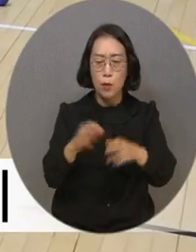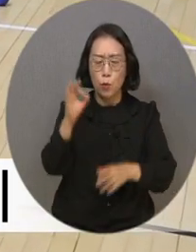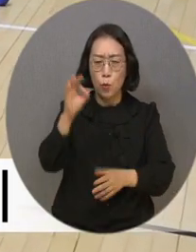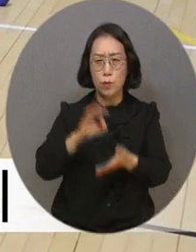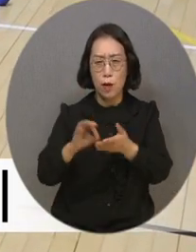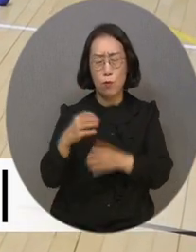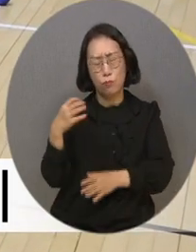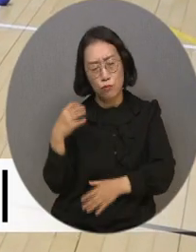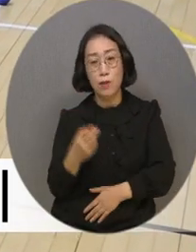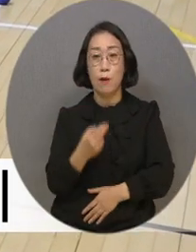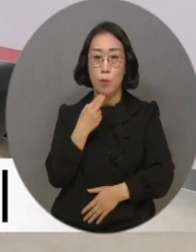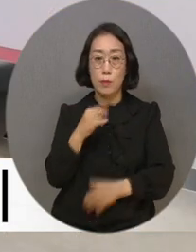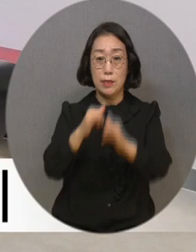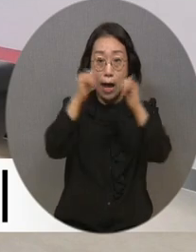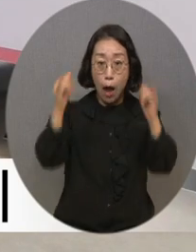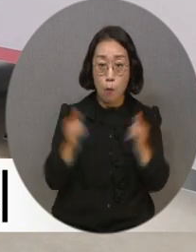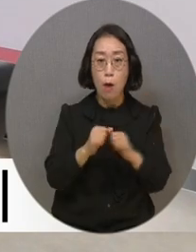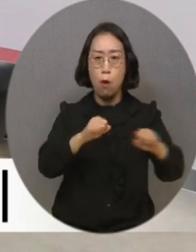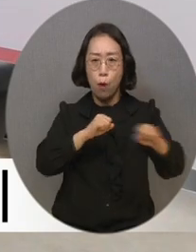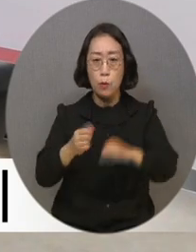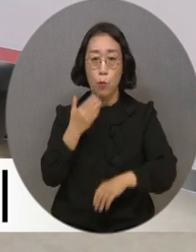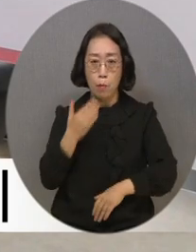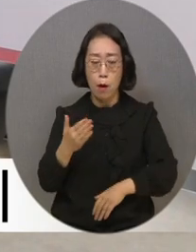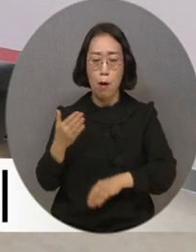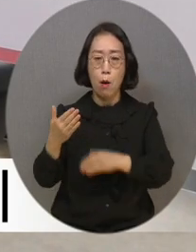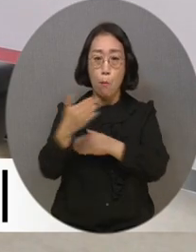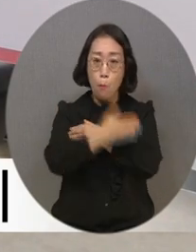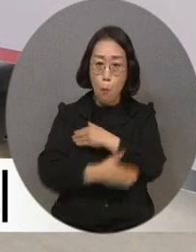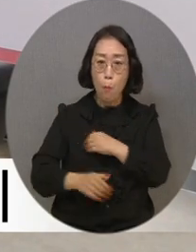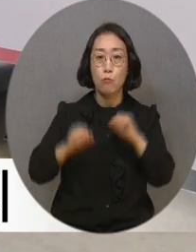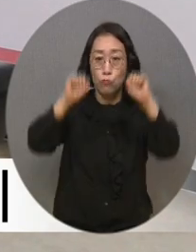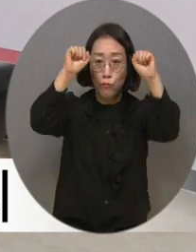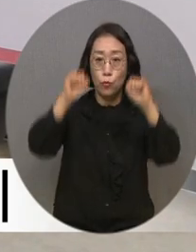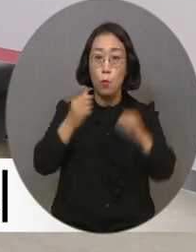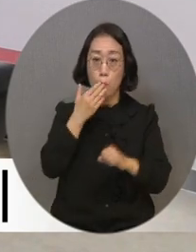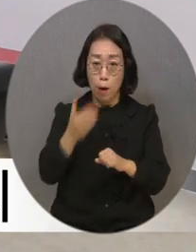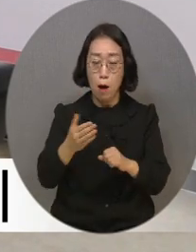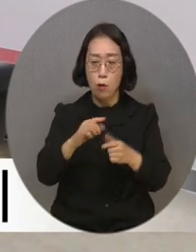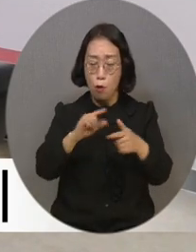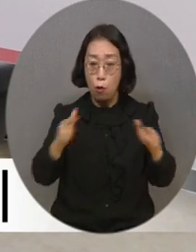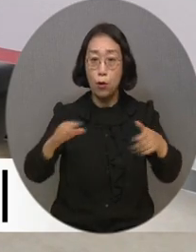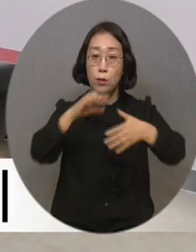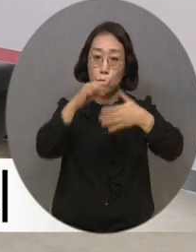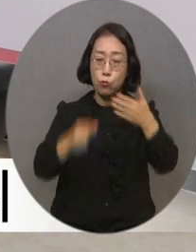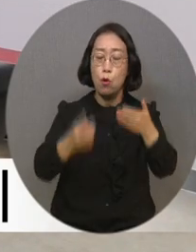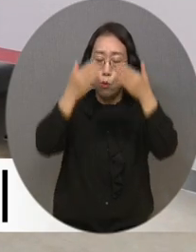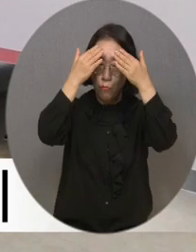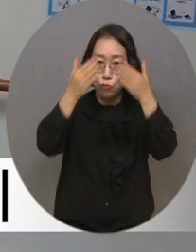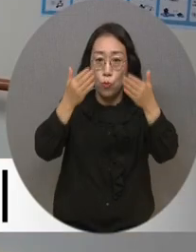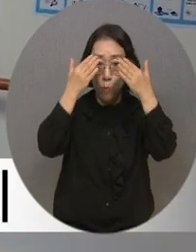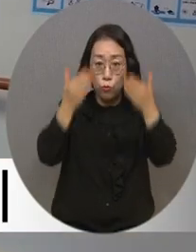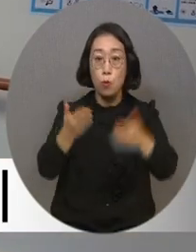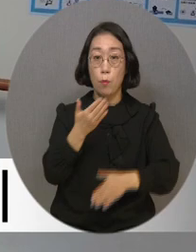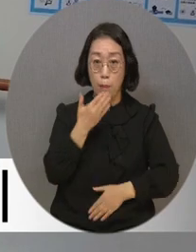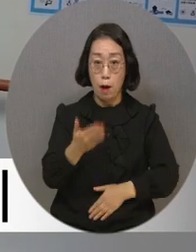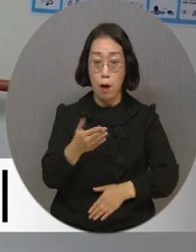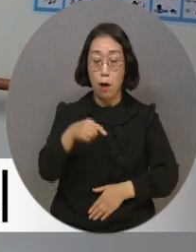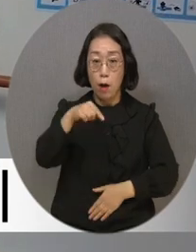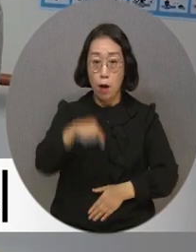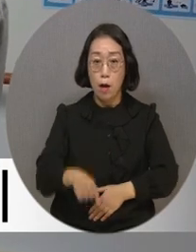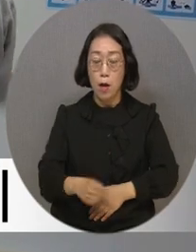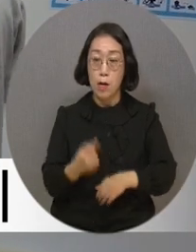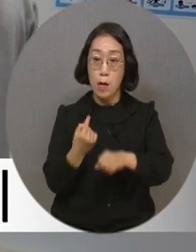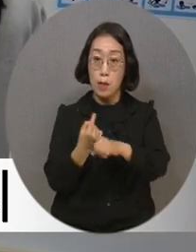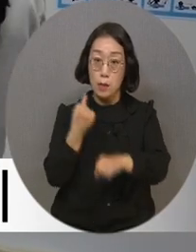없이 사회 활동을 하고 체력을 키울 수 있도록 다양한 생활체육 프로그램을 무료로 운영하며 지난해 기준